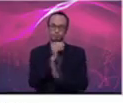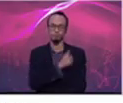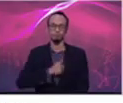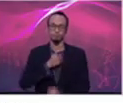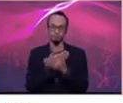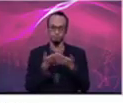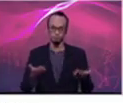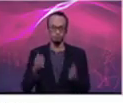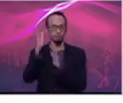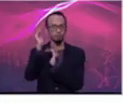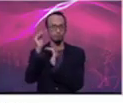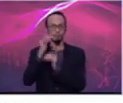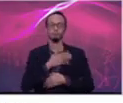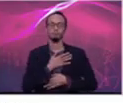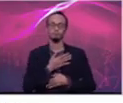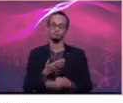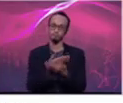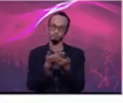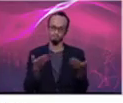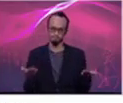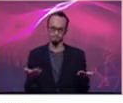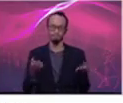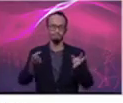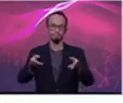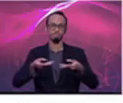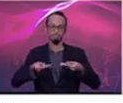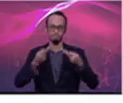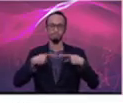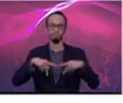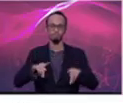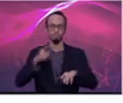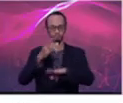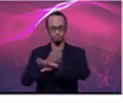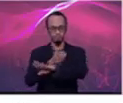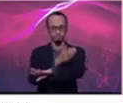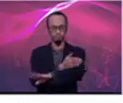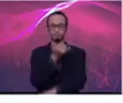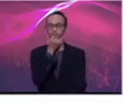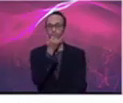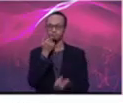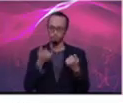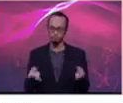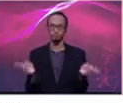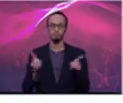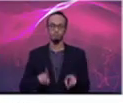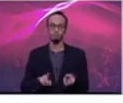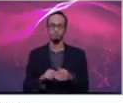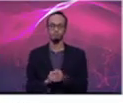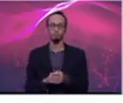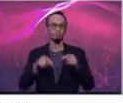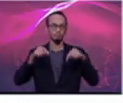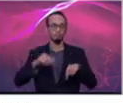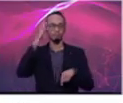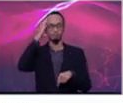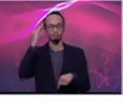semua mengharapkan belas Ihsan untuk diberikan ruang memperbaiki kesilapan yang telah berlaku ini adalah